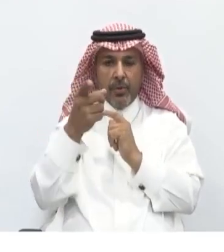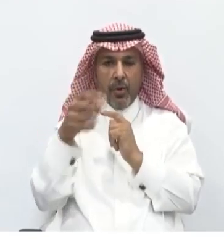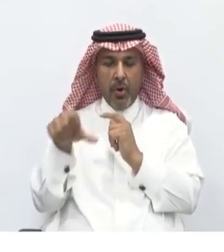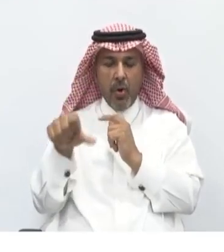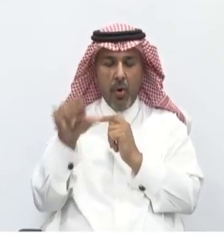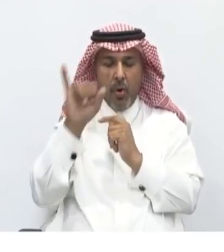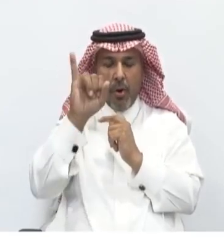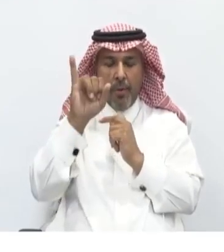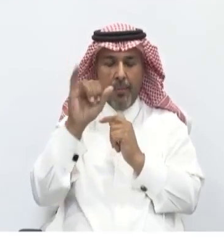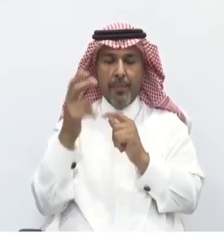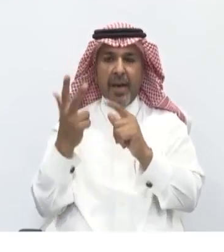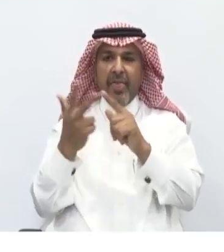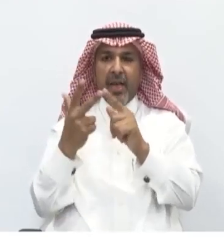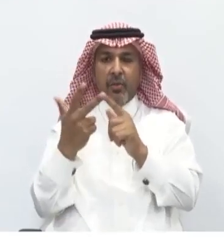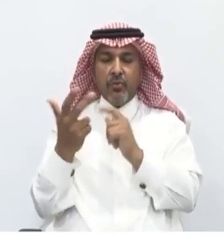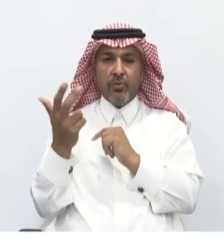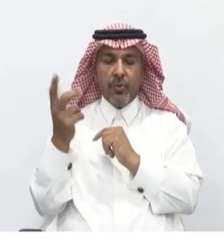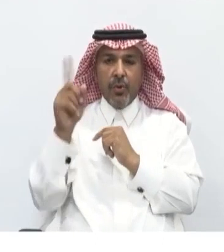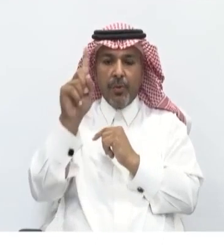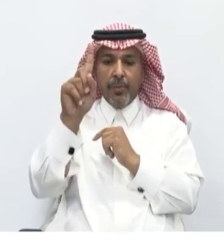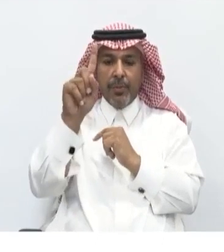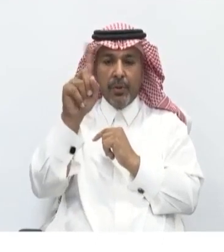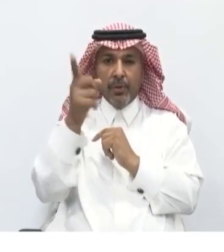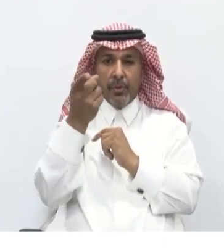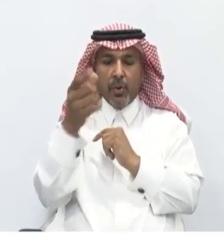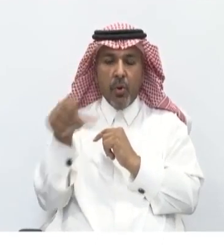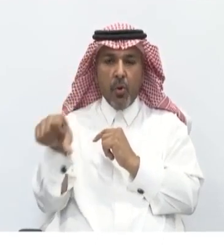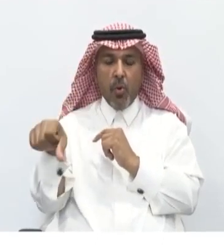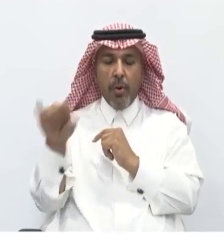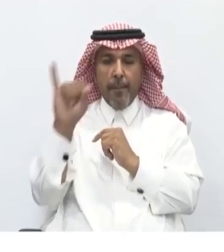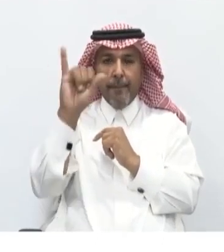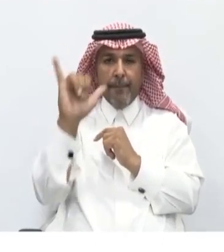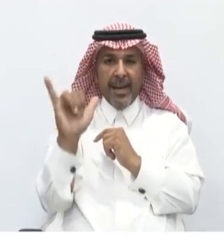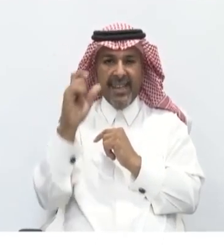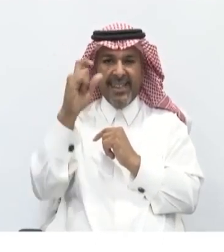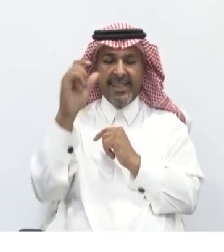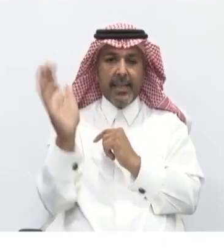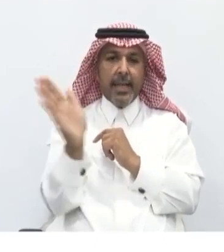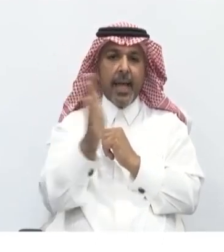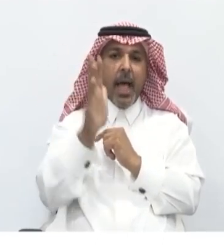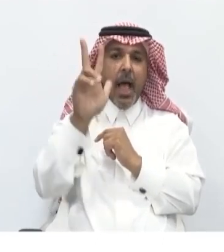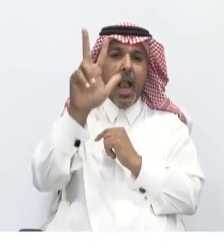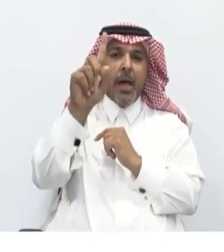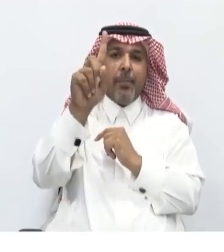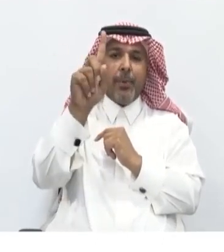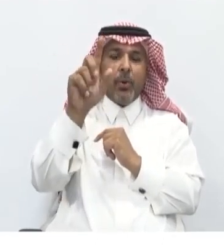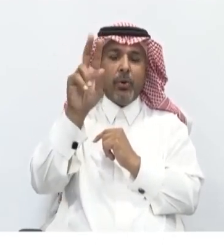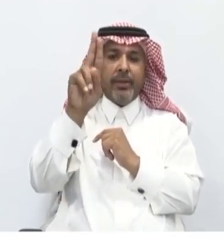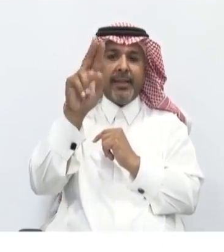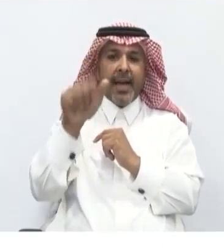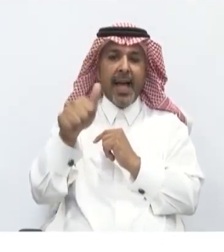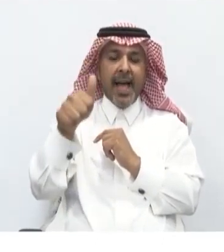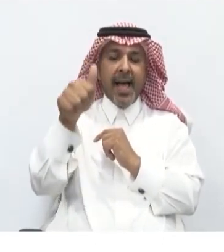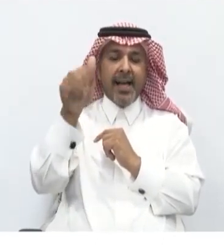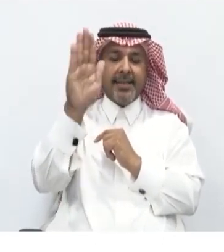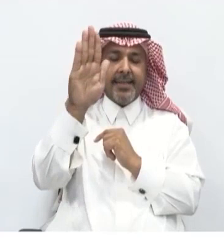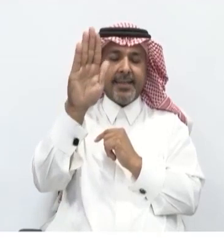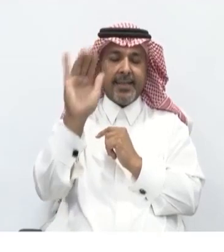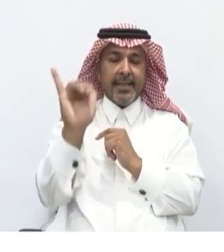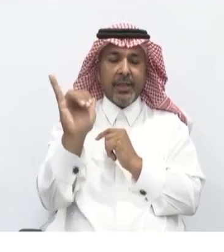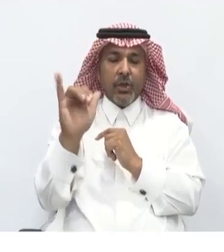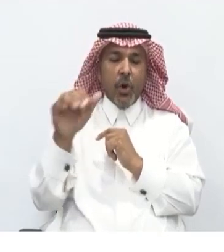وهذا هو الكسر الاول اثنين مول من البوتاسيوم على واحد مول من البروم